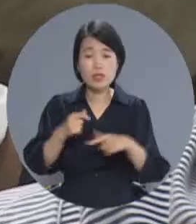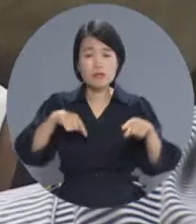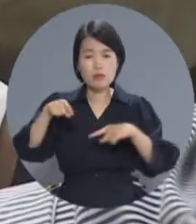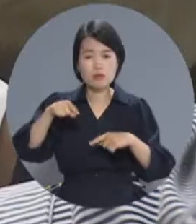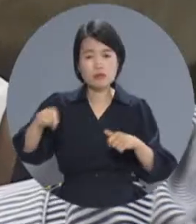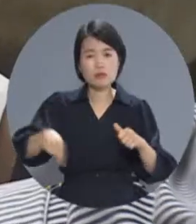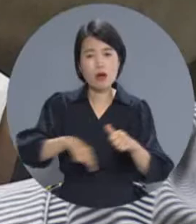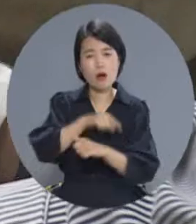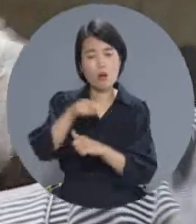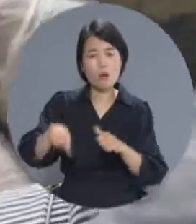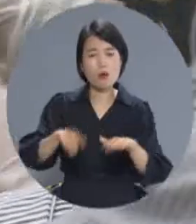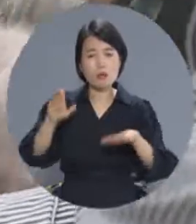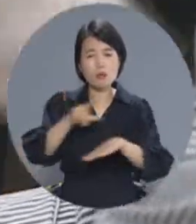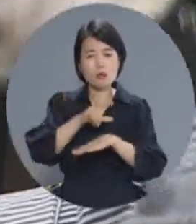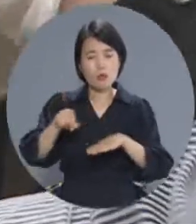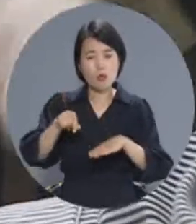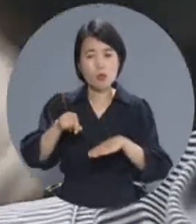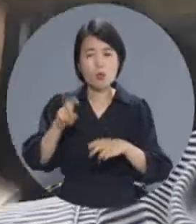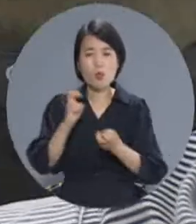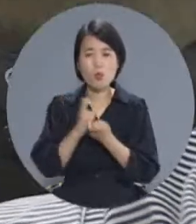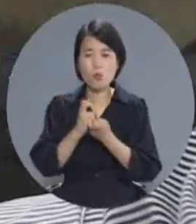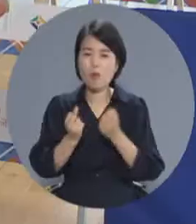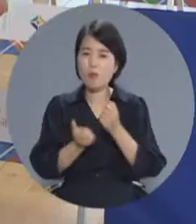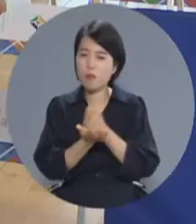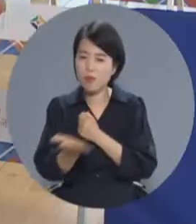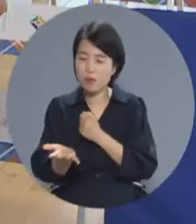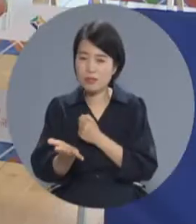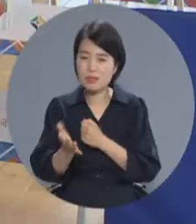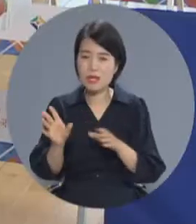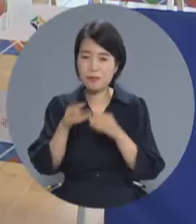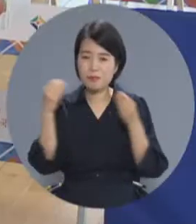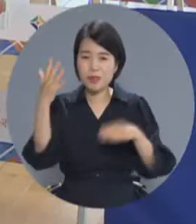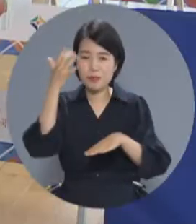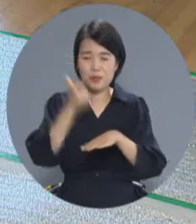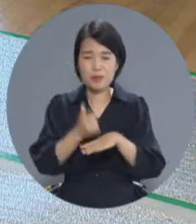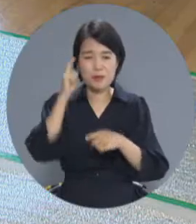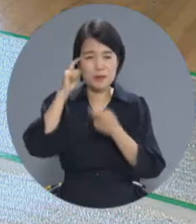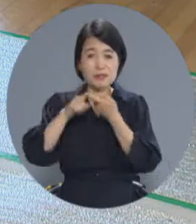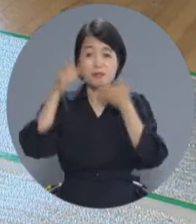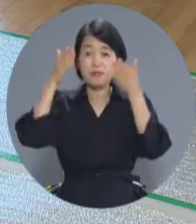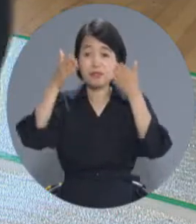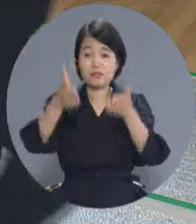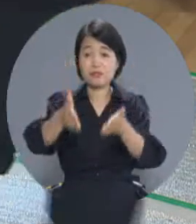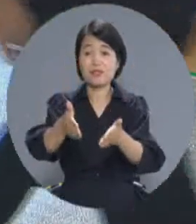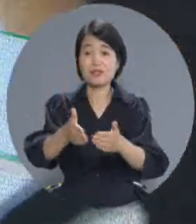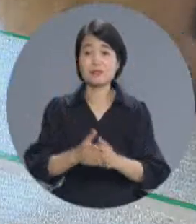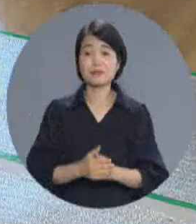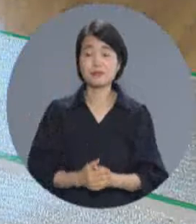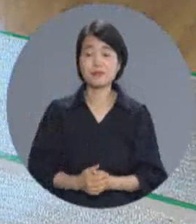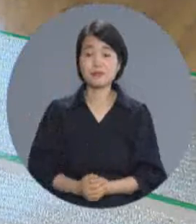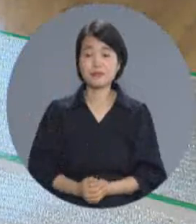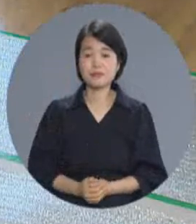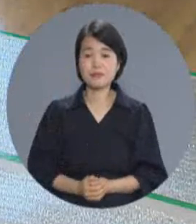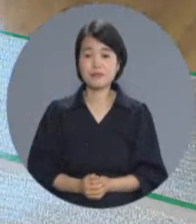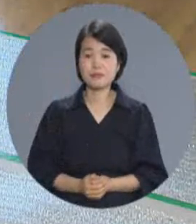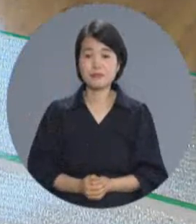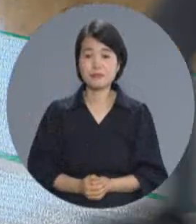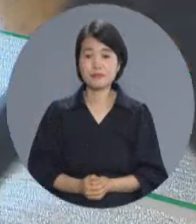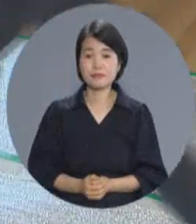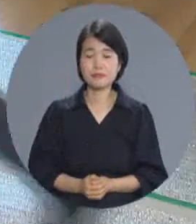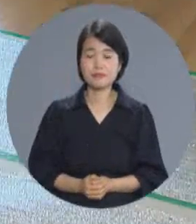지형이 이번 선거에서 어떻게 바뀔지 개표결과 5 에 이목이 쏠리고 있습니다 mbc 뉴스 운연